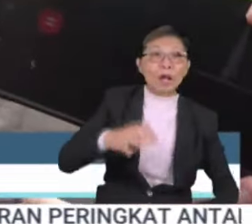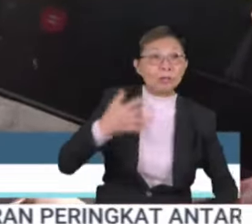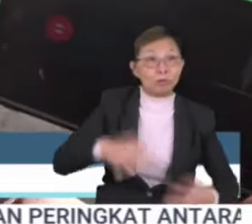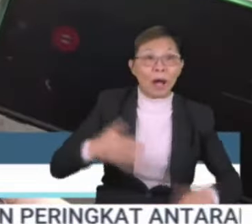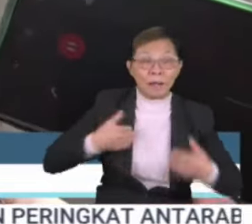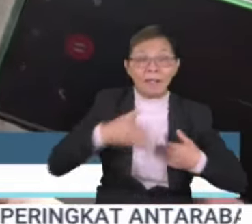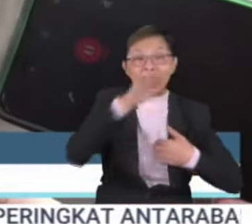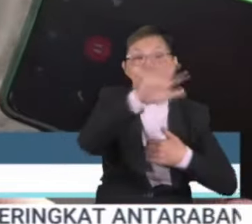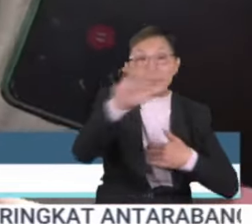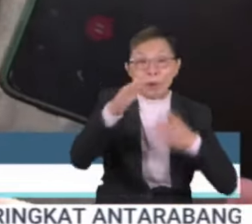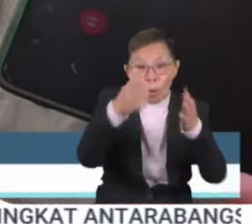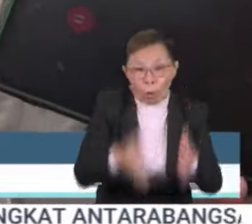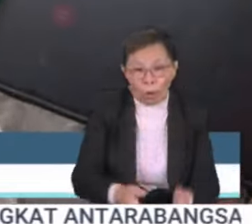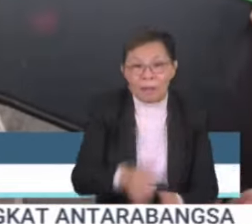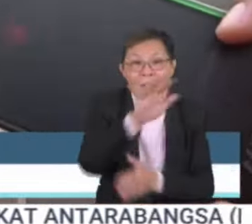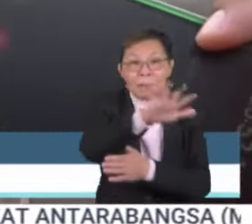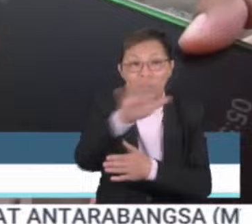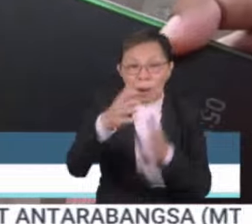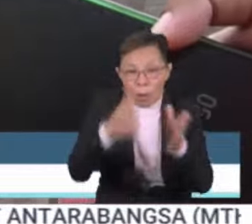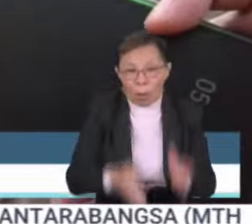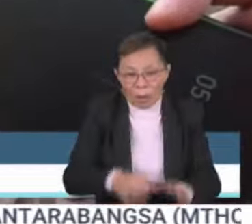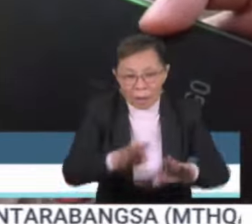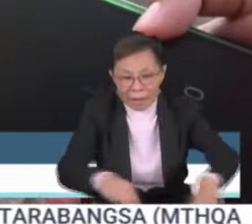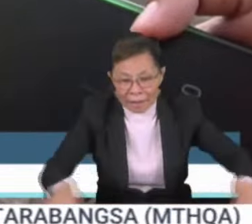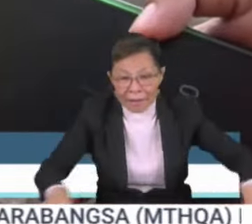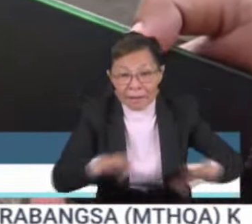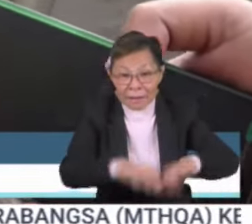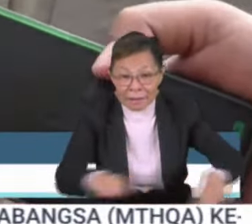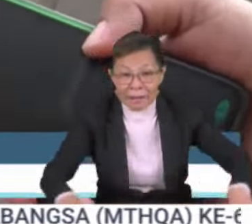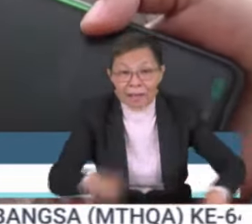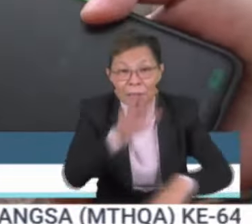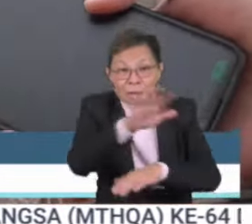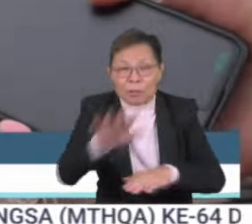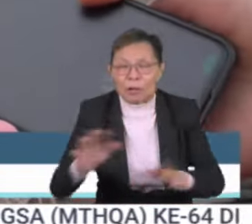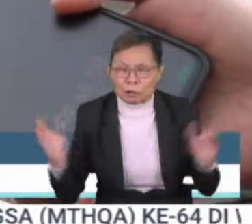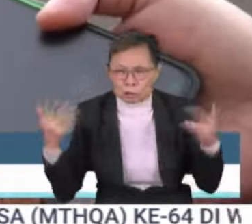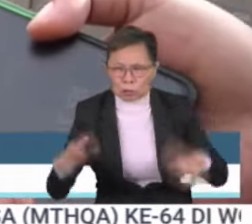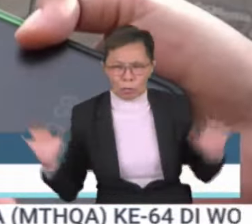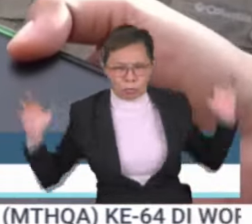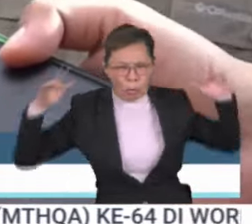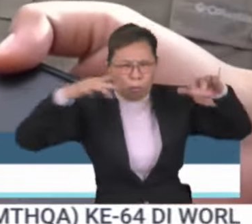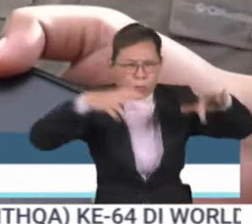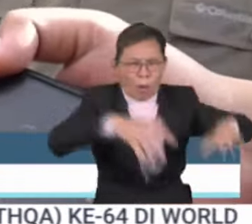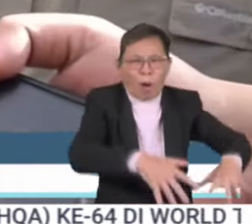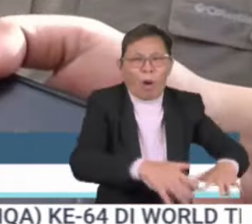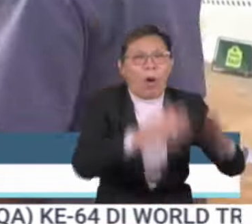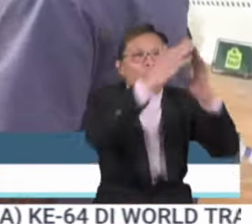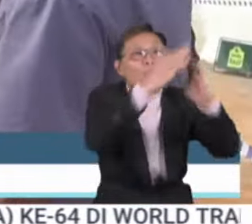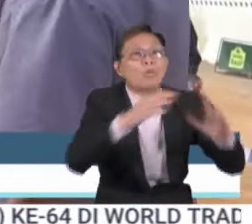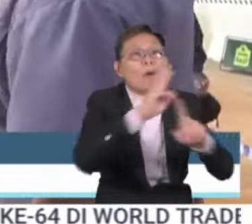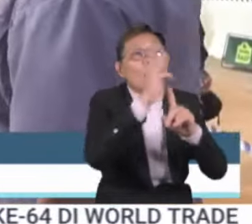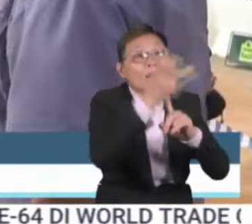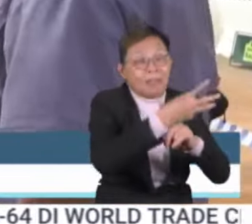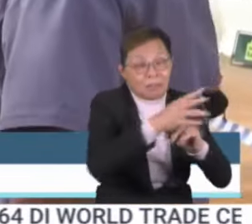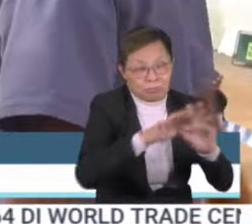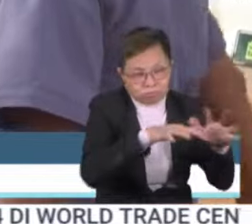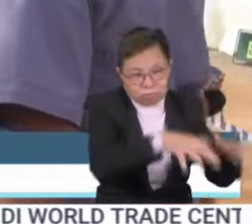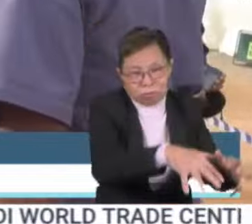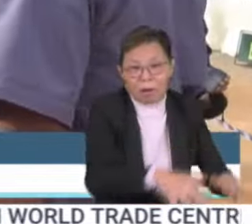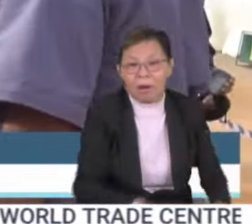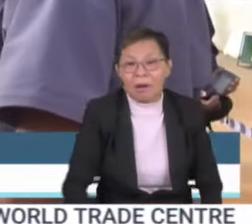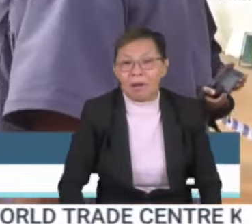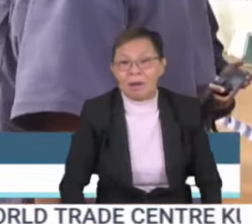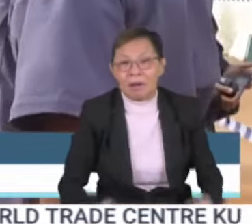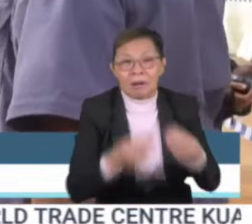orang. 55 orang kanak-kanak terlibat yang telah dikumpulkan di rumah amal tersebut. Ditanya